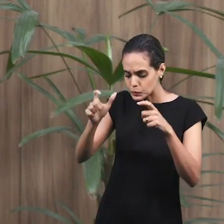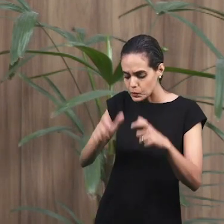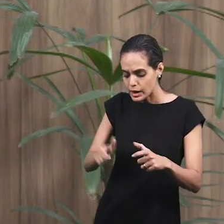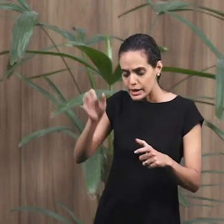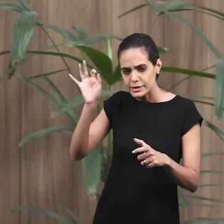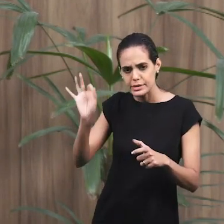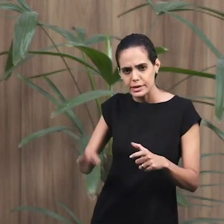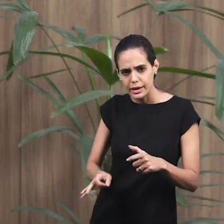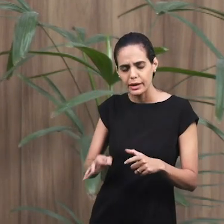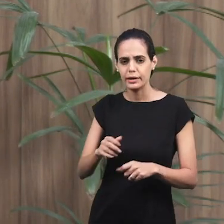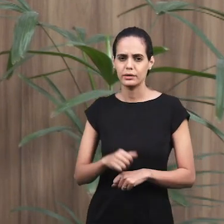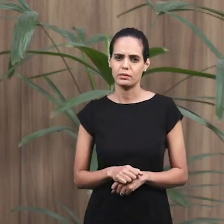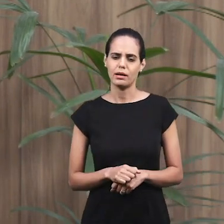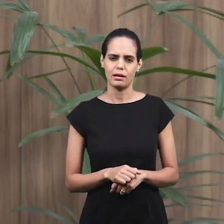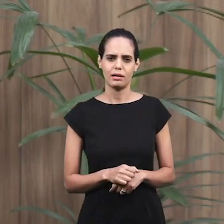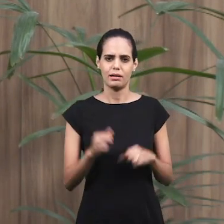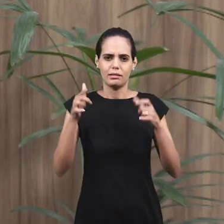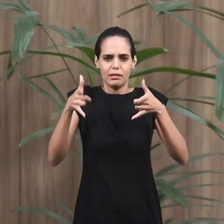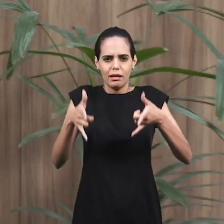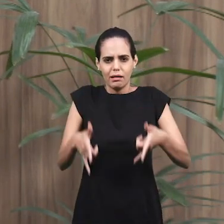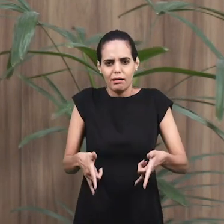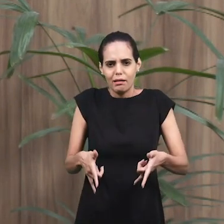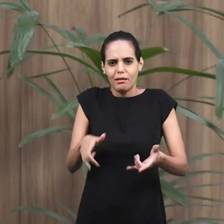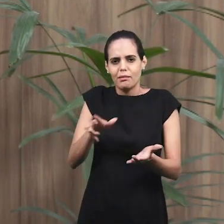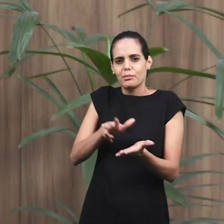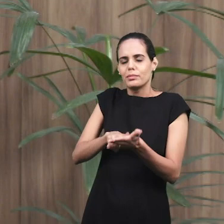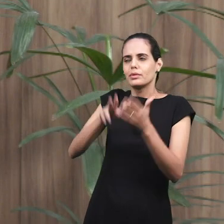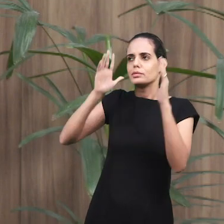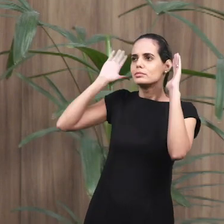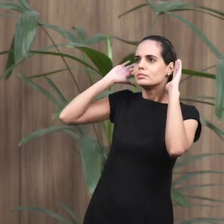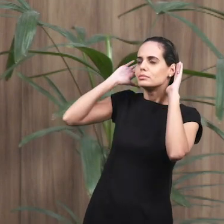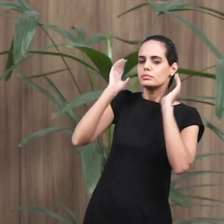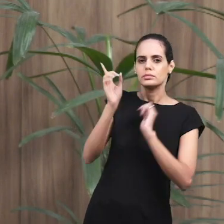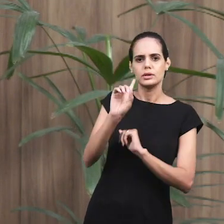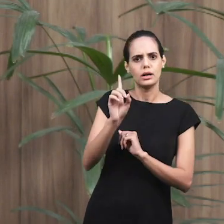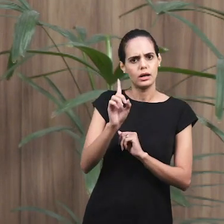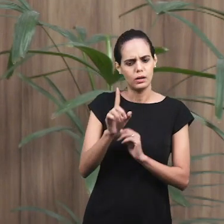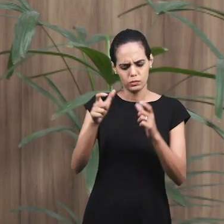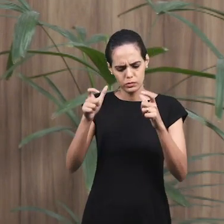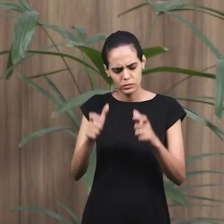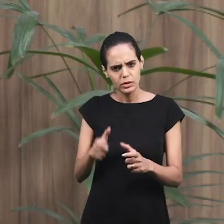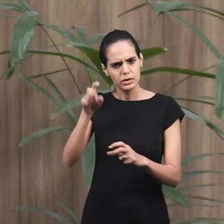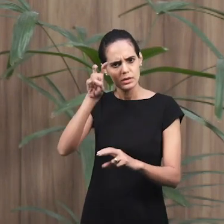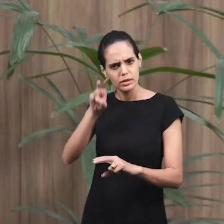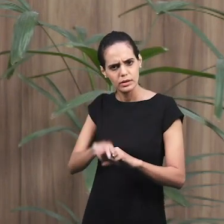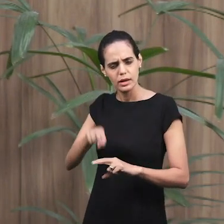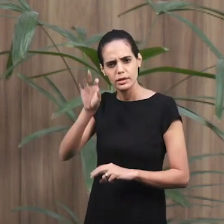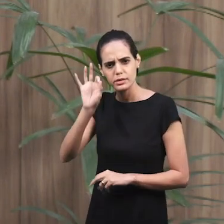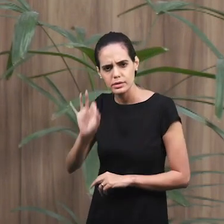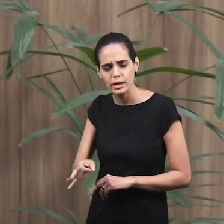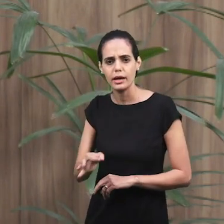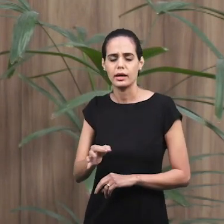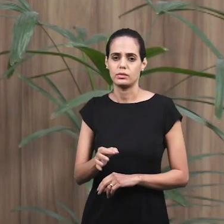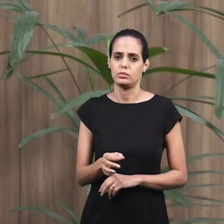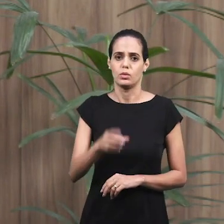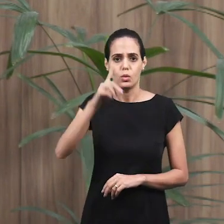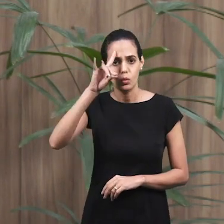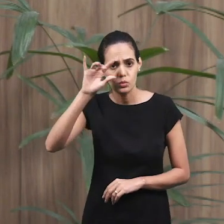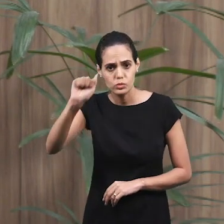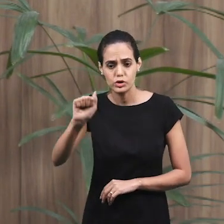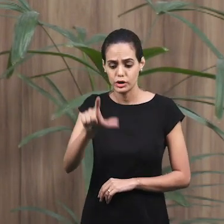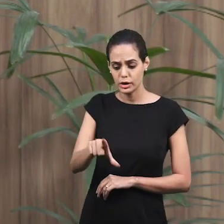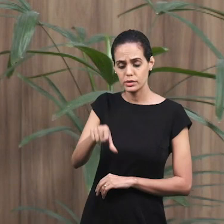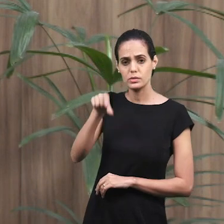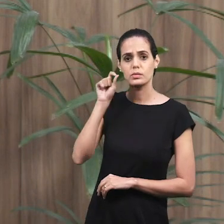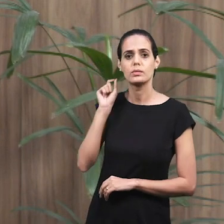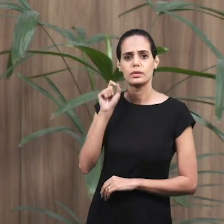laissent coucher au lit. S'ils sont découragés, nous allons trouver un jour pour les aider et répondre avec